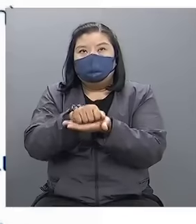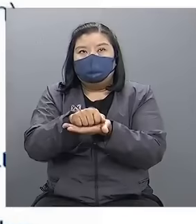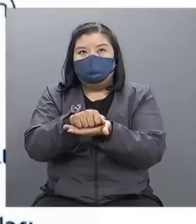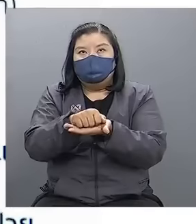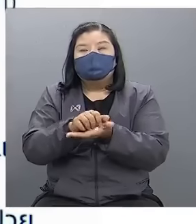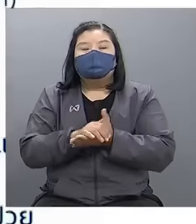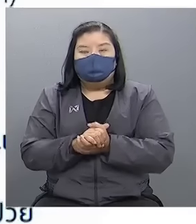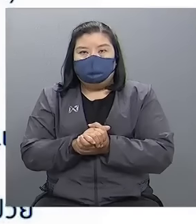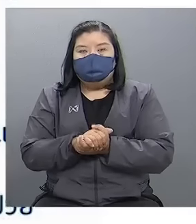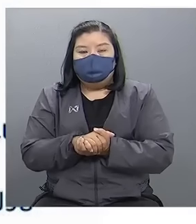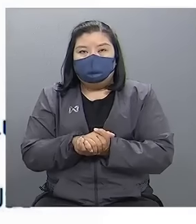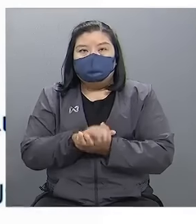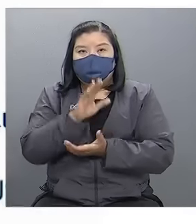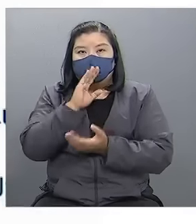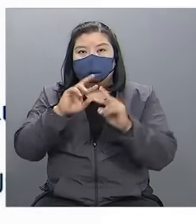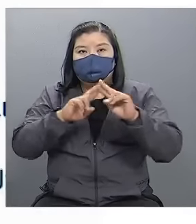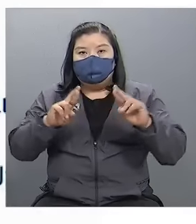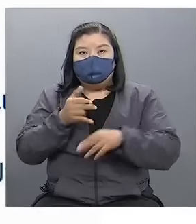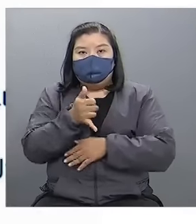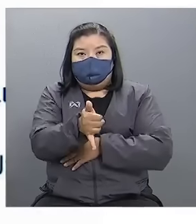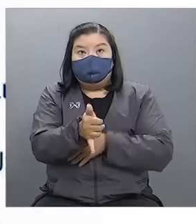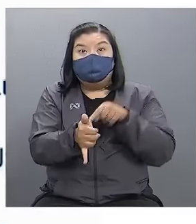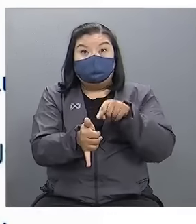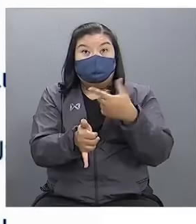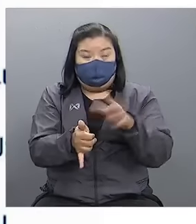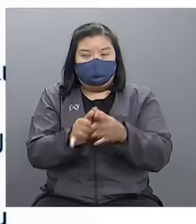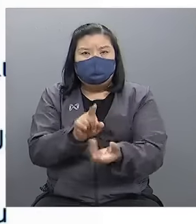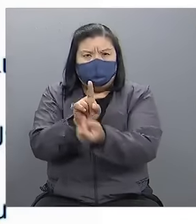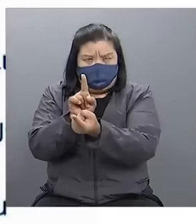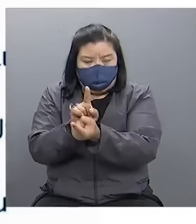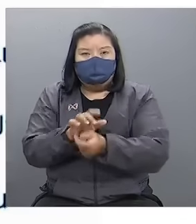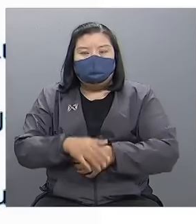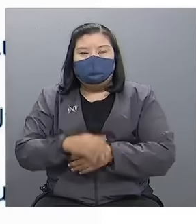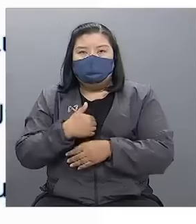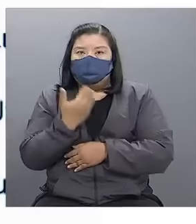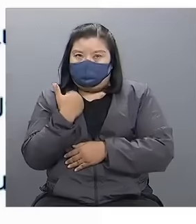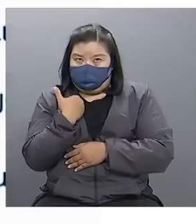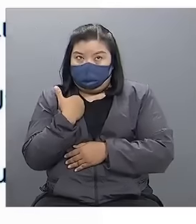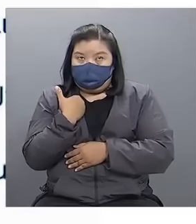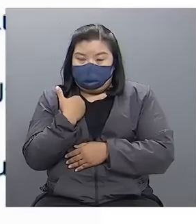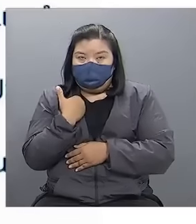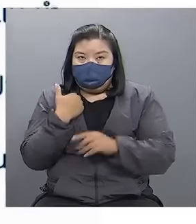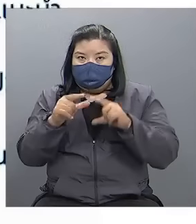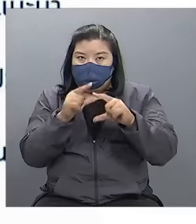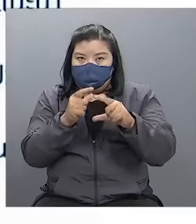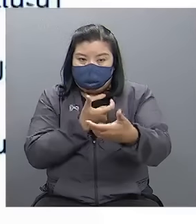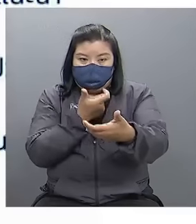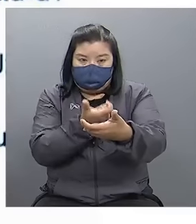เพอเข้าไปทร้านแล้วหรอตดต่อมาที่ร้าน พัชชนก็จะสแกน QR Code ของทรานนะครั